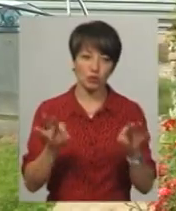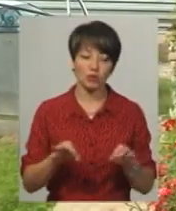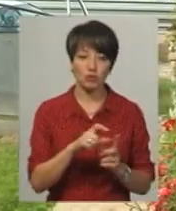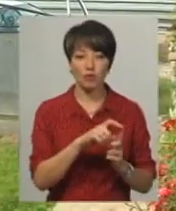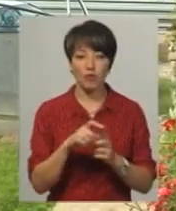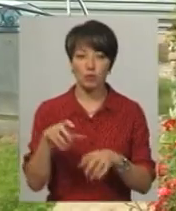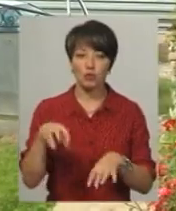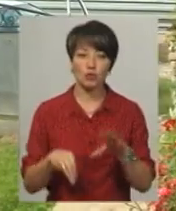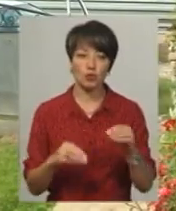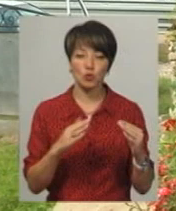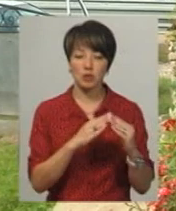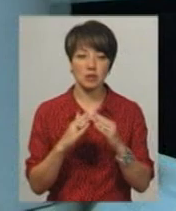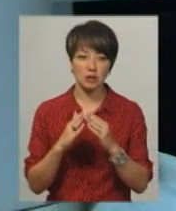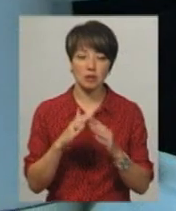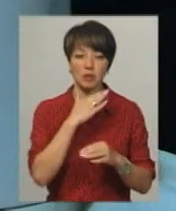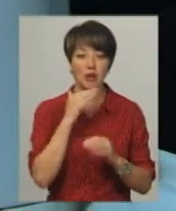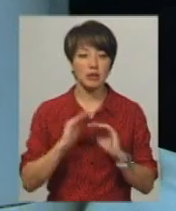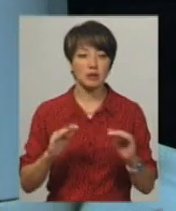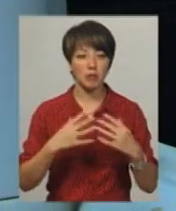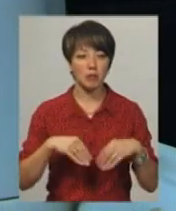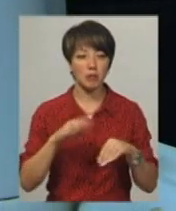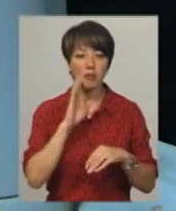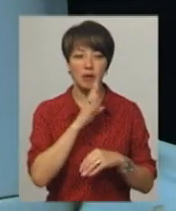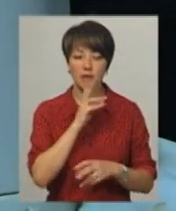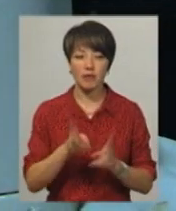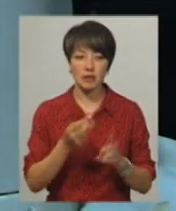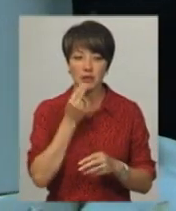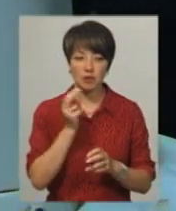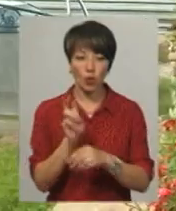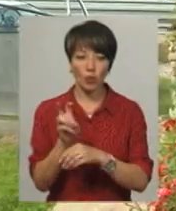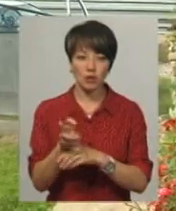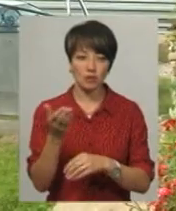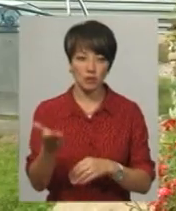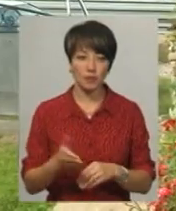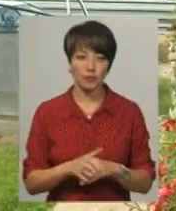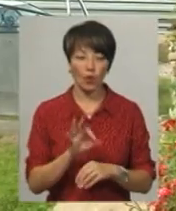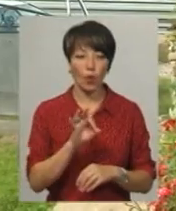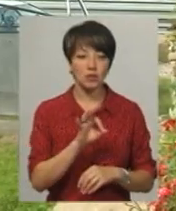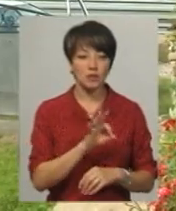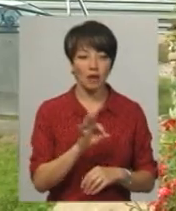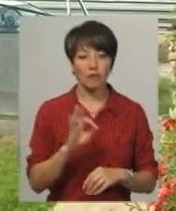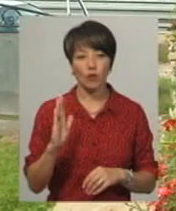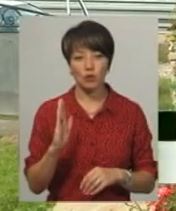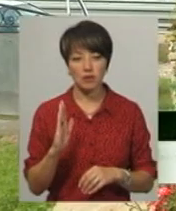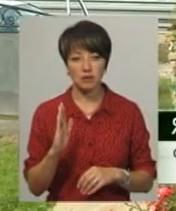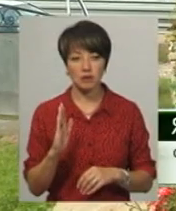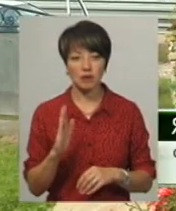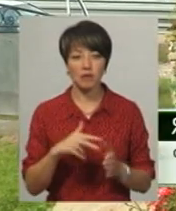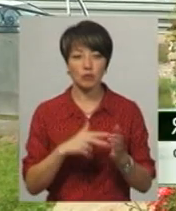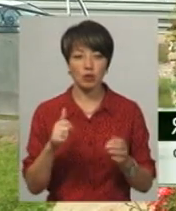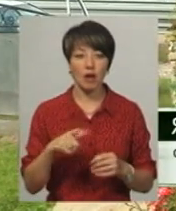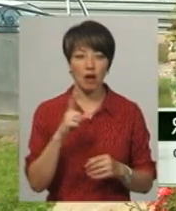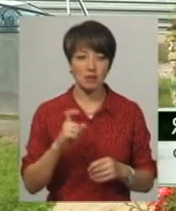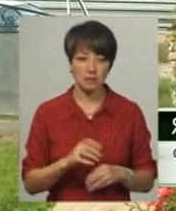сусідки Оксани Яніни Малецької, багатодітна мати варити їсти ходила до неї. В Оксани Володимирівни Леньги відключили